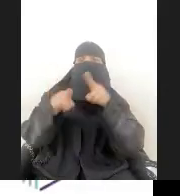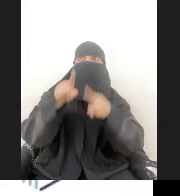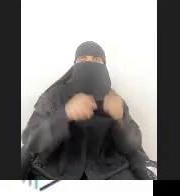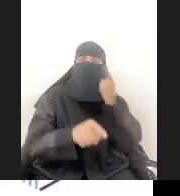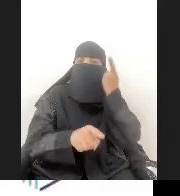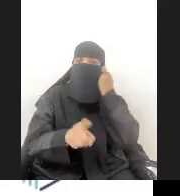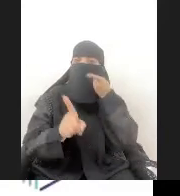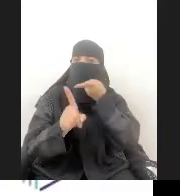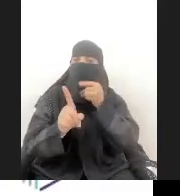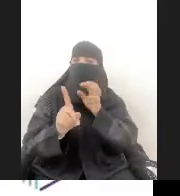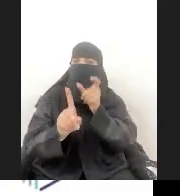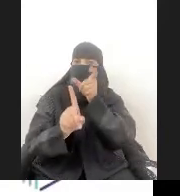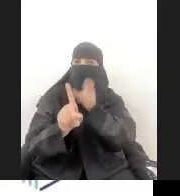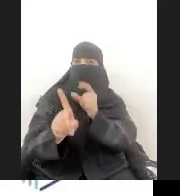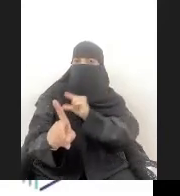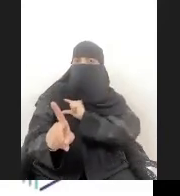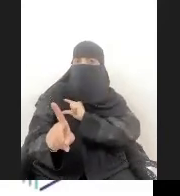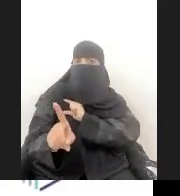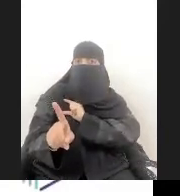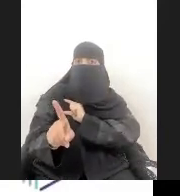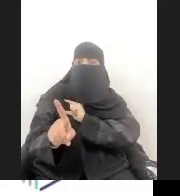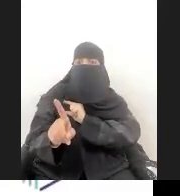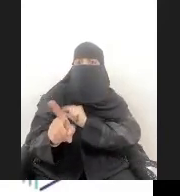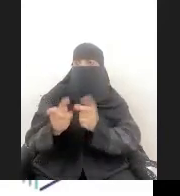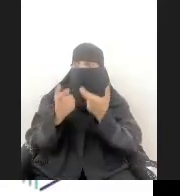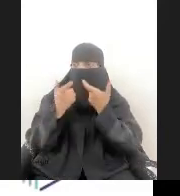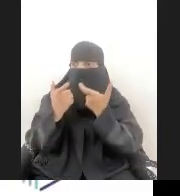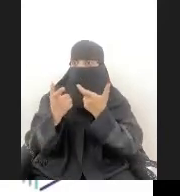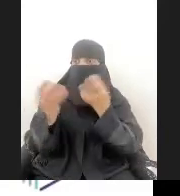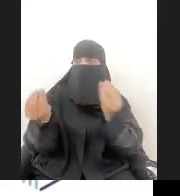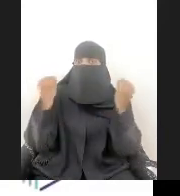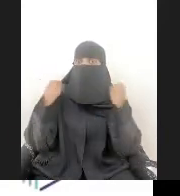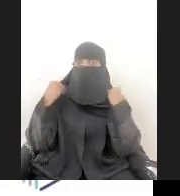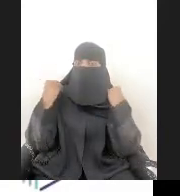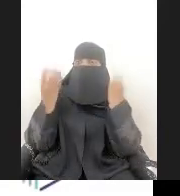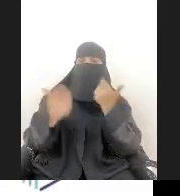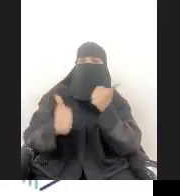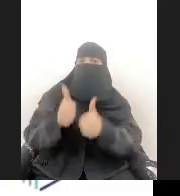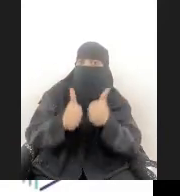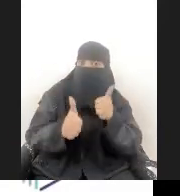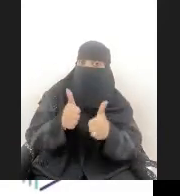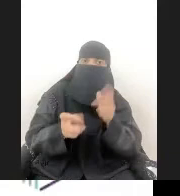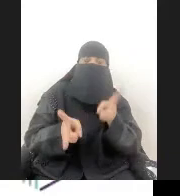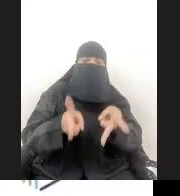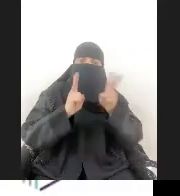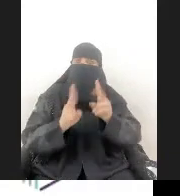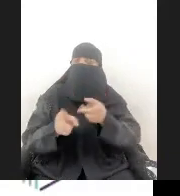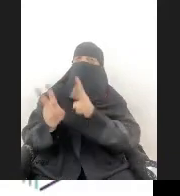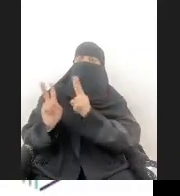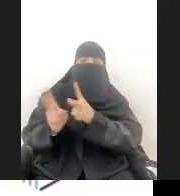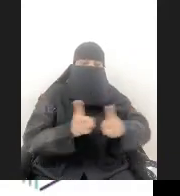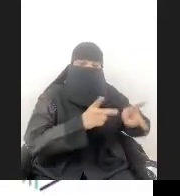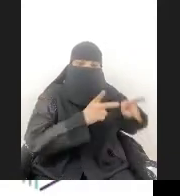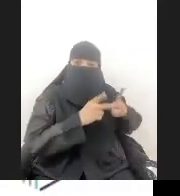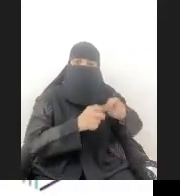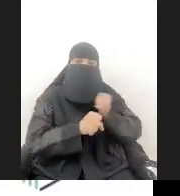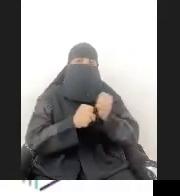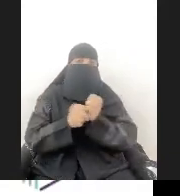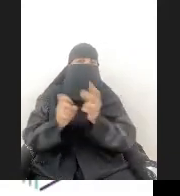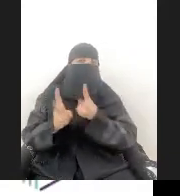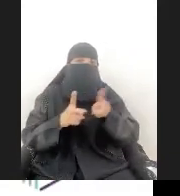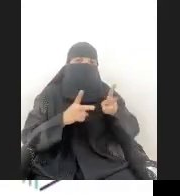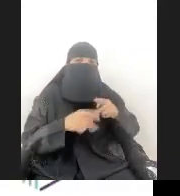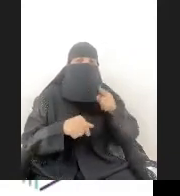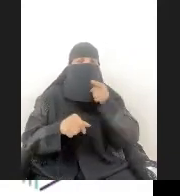للطالب لكي يتقن التقييم الذي سيعطى له، إما اختبار أو مشروع أو ما إلى ذلك. هذا التقييم بلا شك أنه